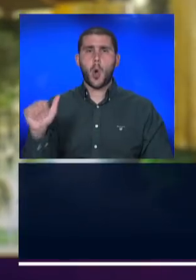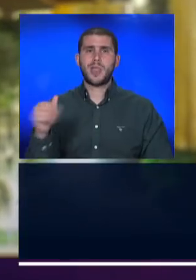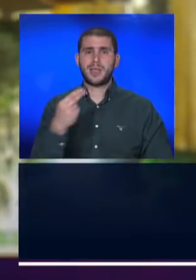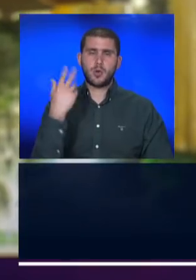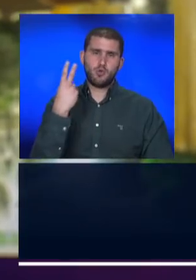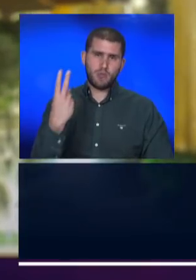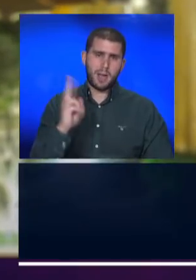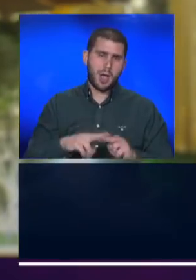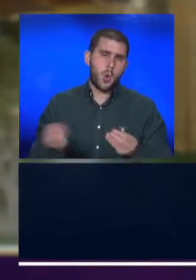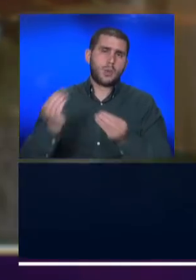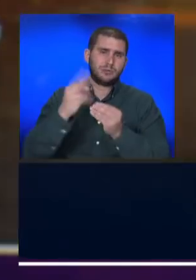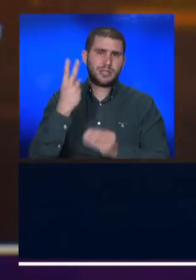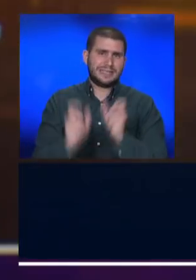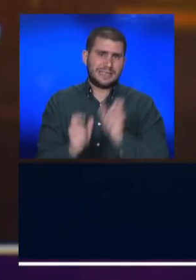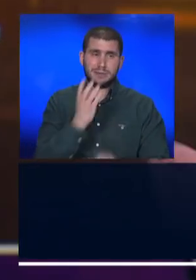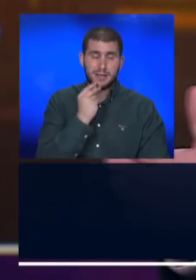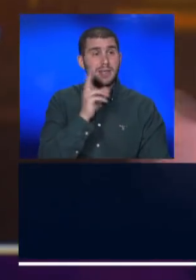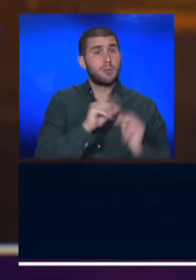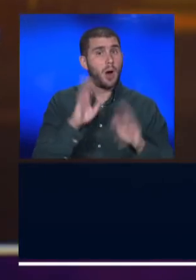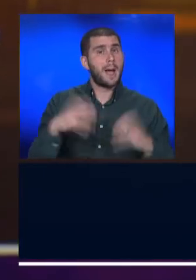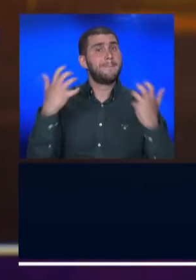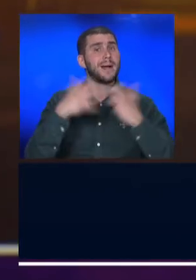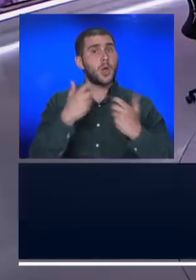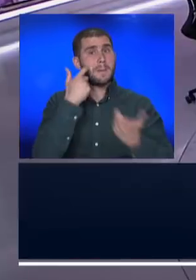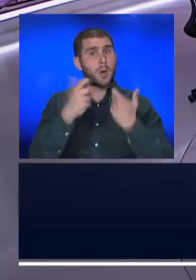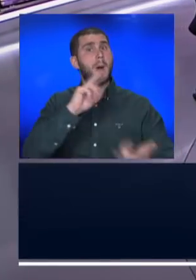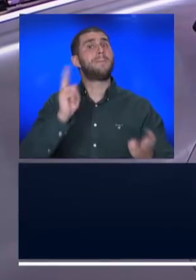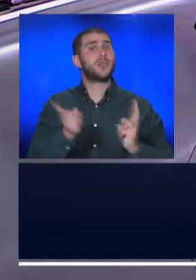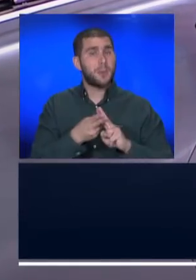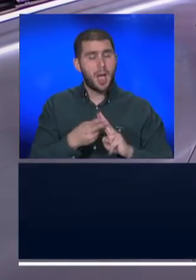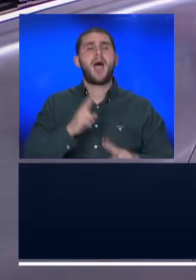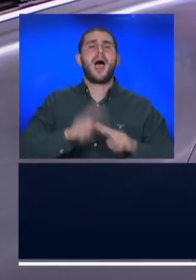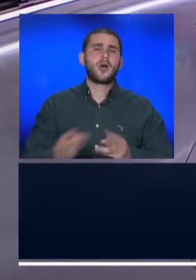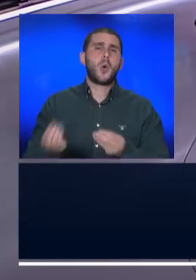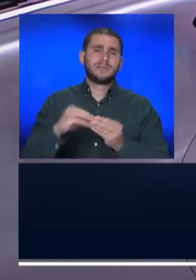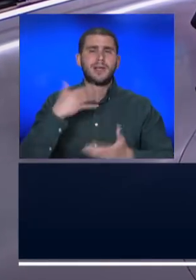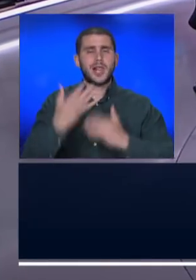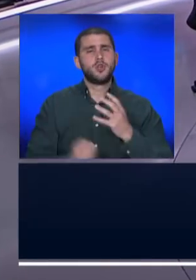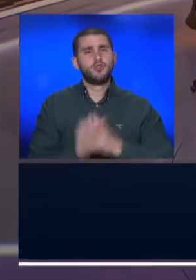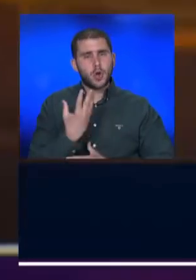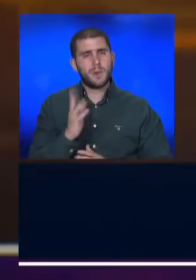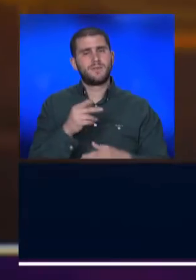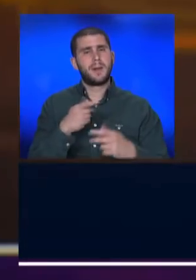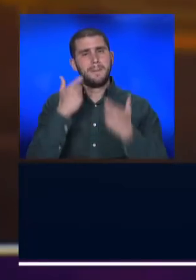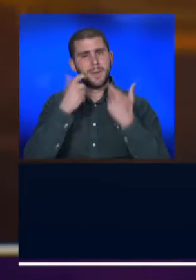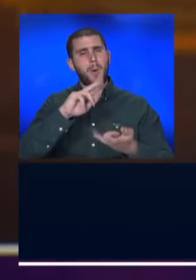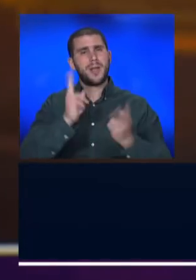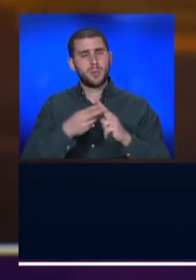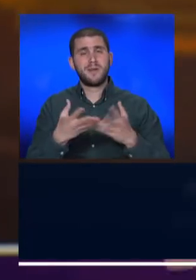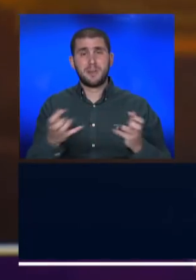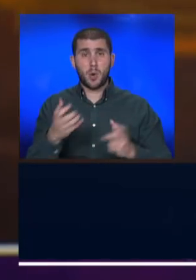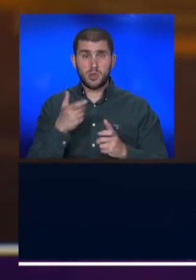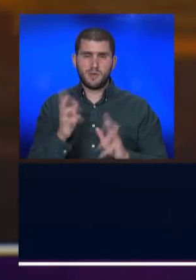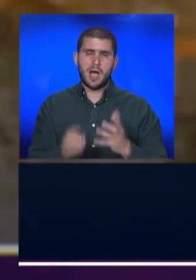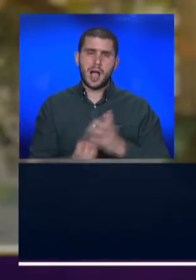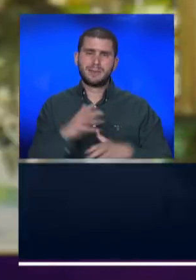2 אזרחים הישראלים. דיברו גם על מנגנון פיקוח בינלאומי. אחרי זה מדברים על תהליך של שיקום עמוק, פיקוח בינלאומי ופירוז, והקמת נמל ושדה תעופה. יש